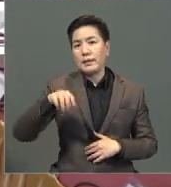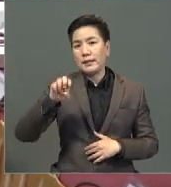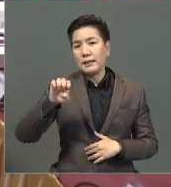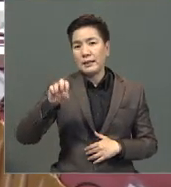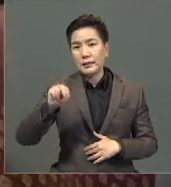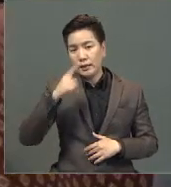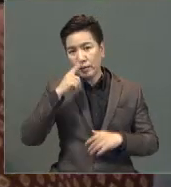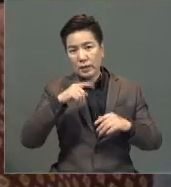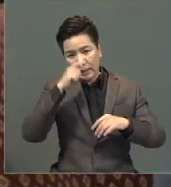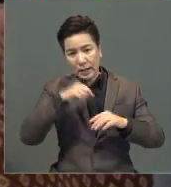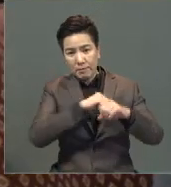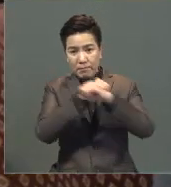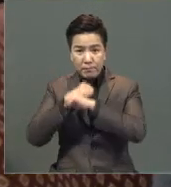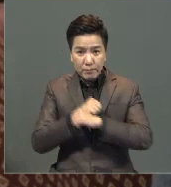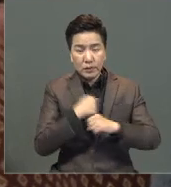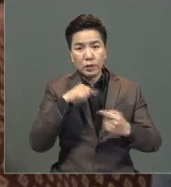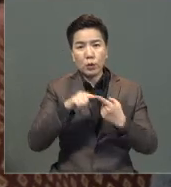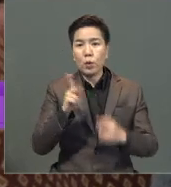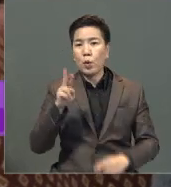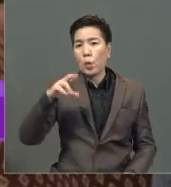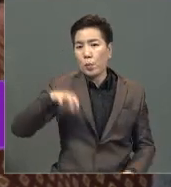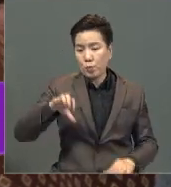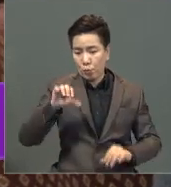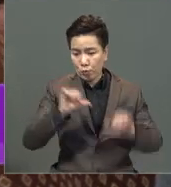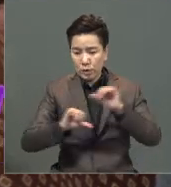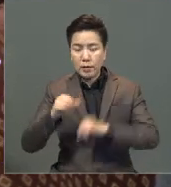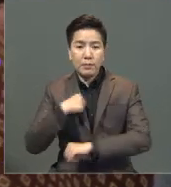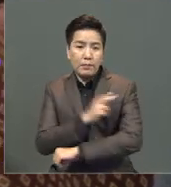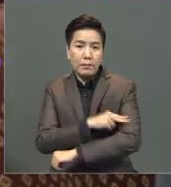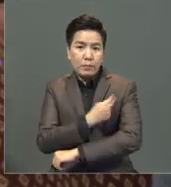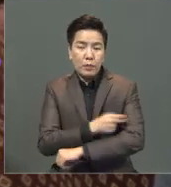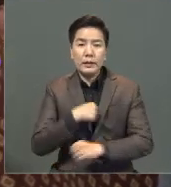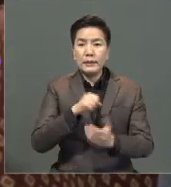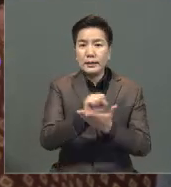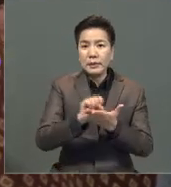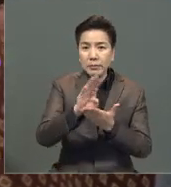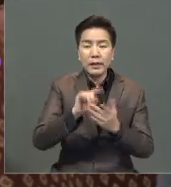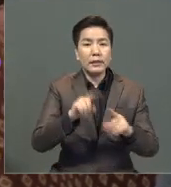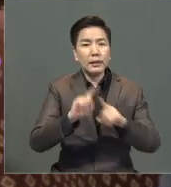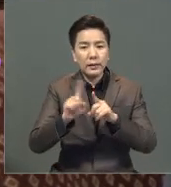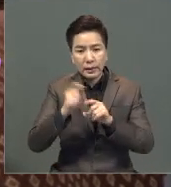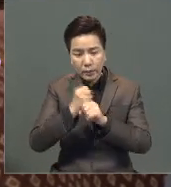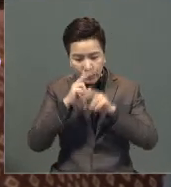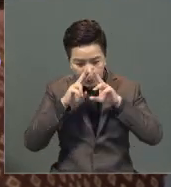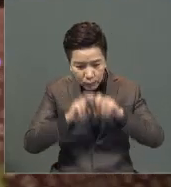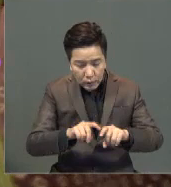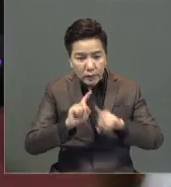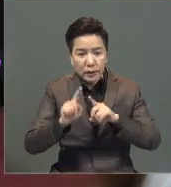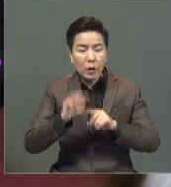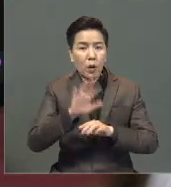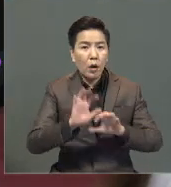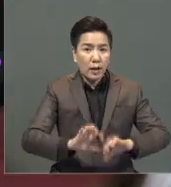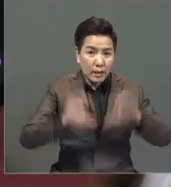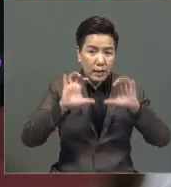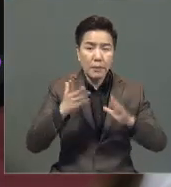เก้าในประเทศไทยมีผู้แทนจากกรมวิทยาศาสตร์การแพทย์สถาบันวัคซีนแห่งชาติผู้วิจัยวัคซีนจากหน่วยงาน